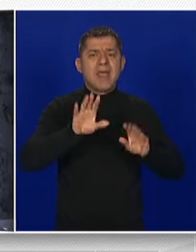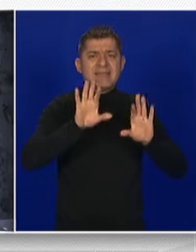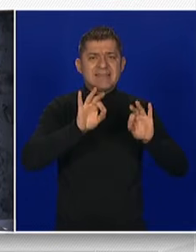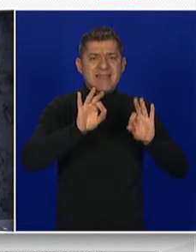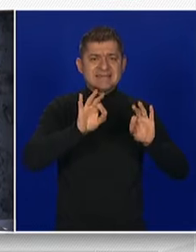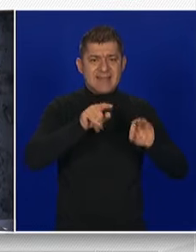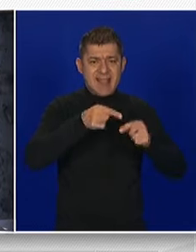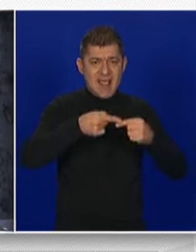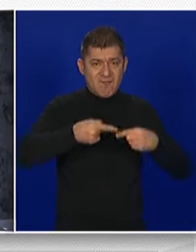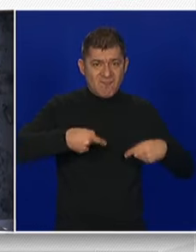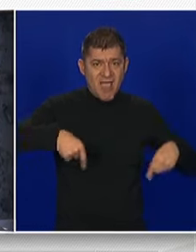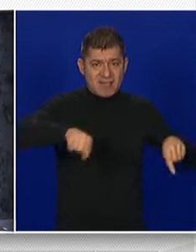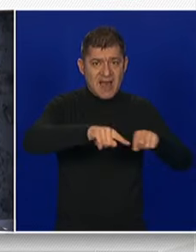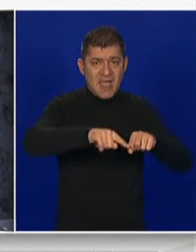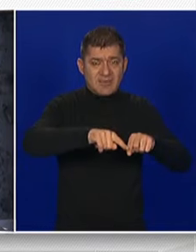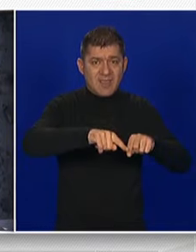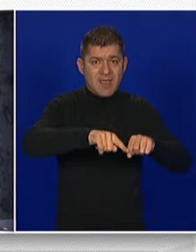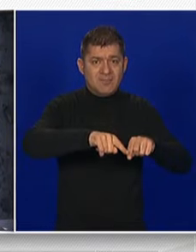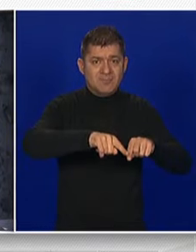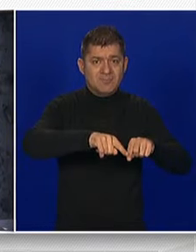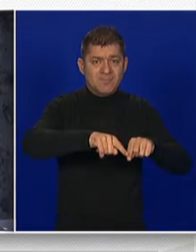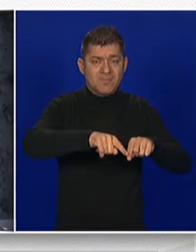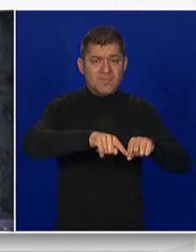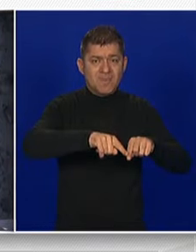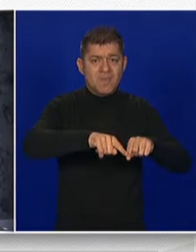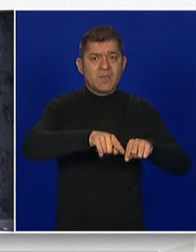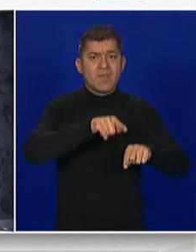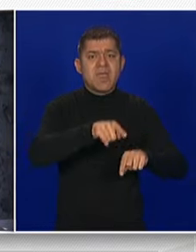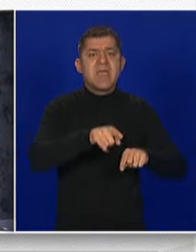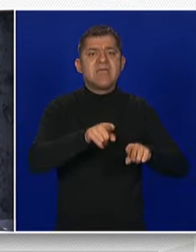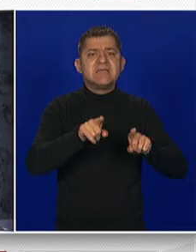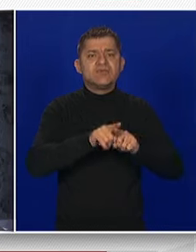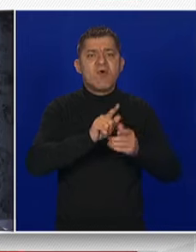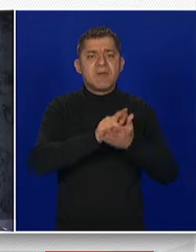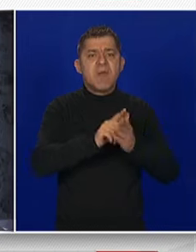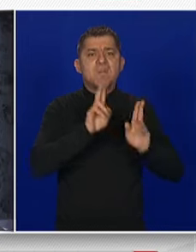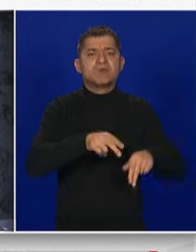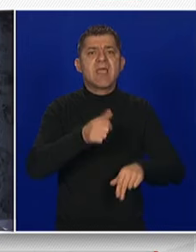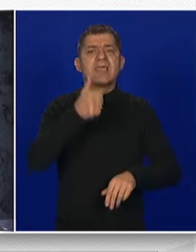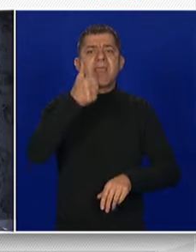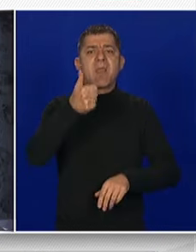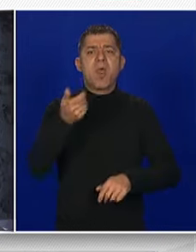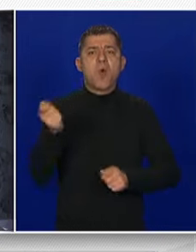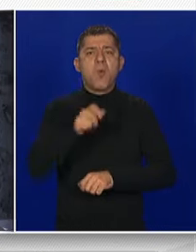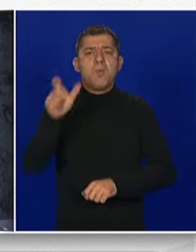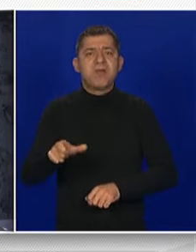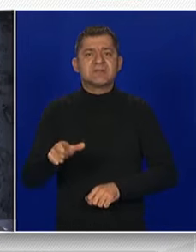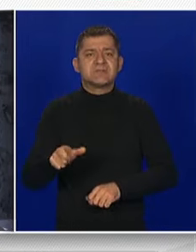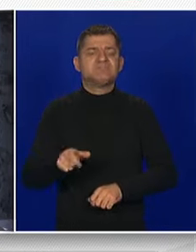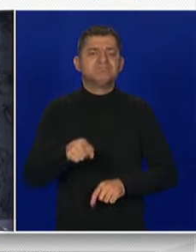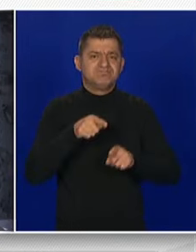kvadrata neto površine prodajnog prostora istovremeno može biti samo jedan kupac. To su ove